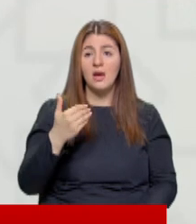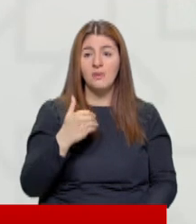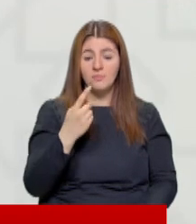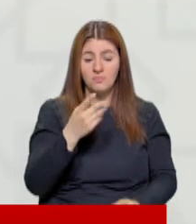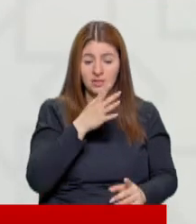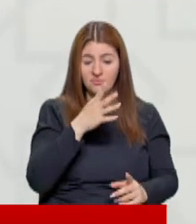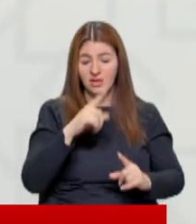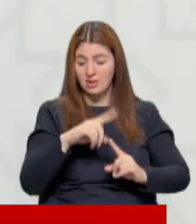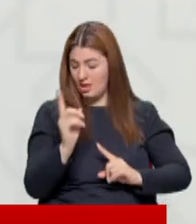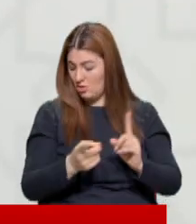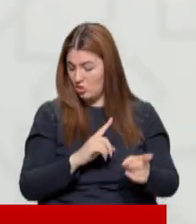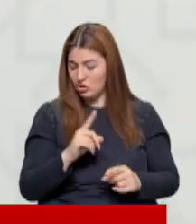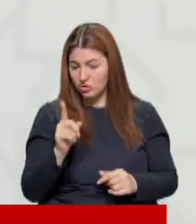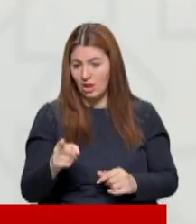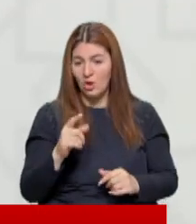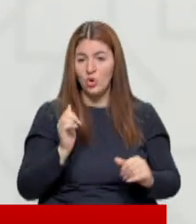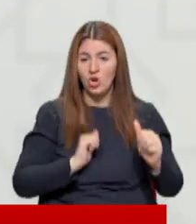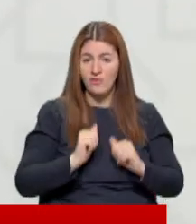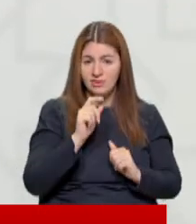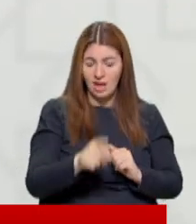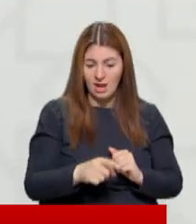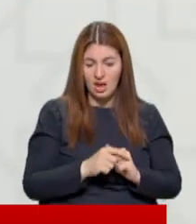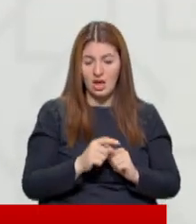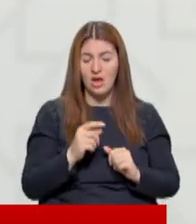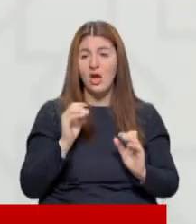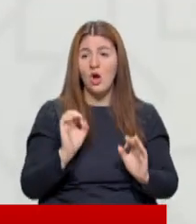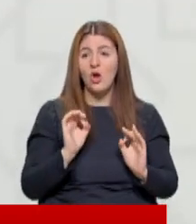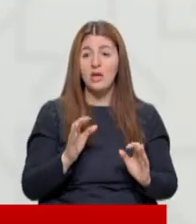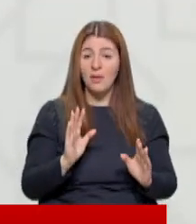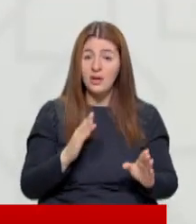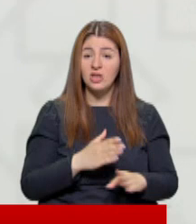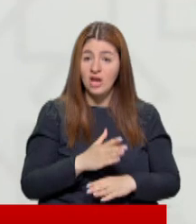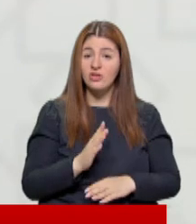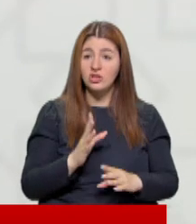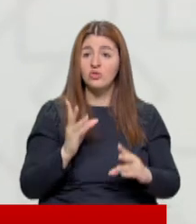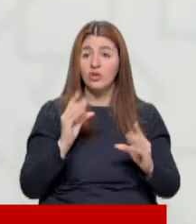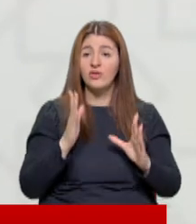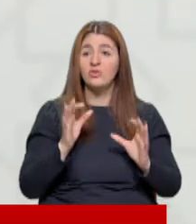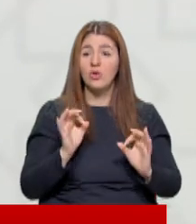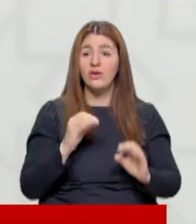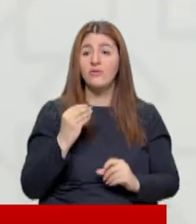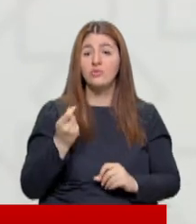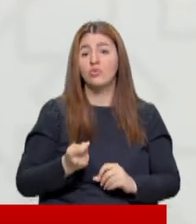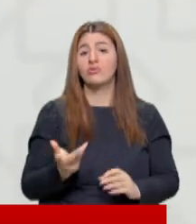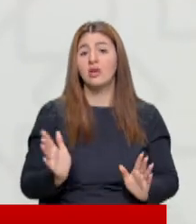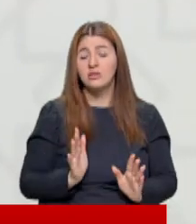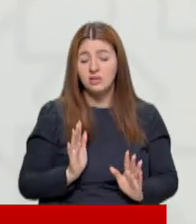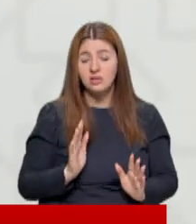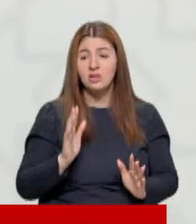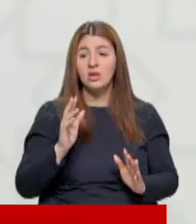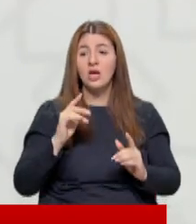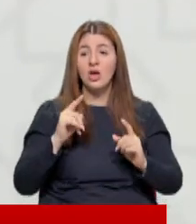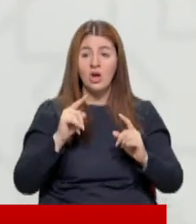ve teknolojiye, üniversitelere önem ama gerçekten çok fazla önem vermek zorundayız.